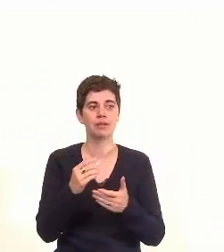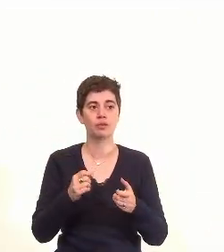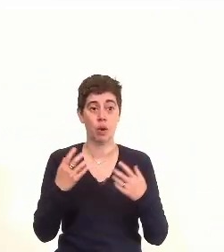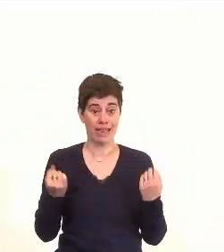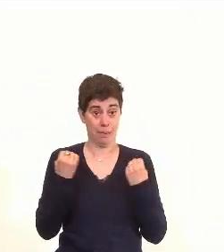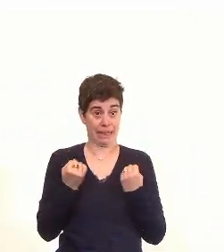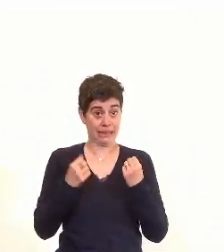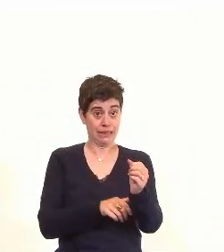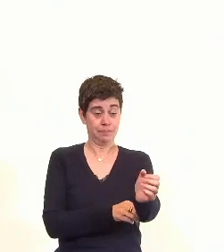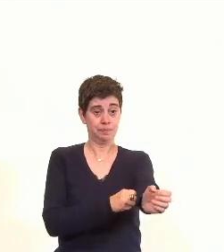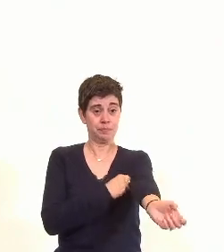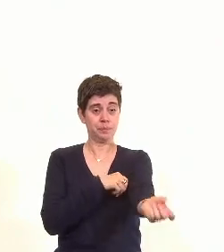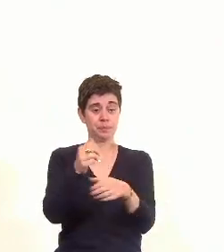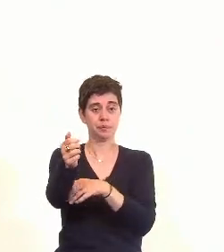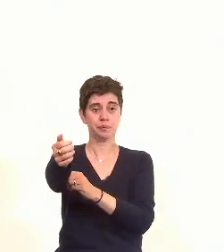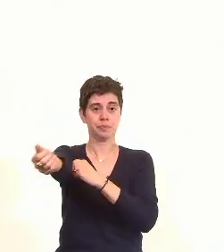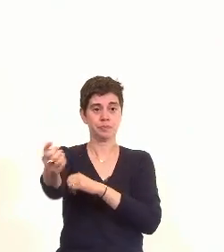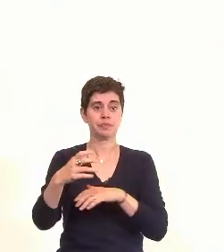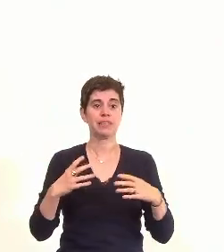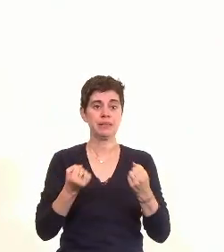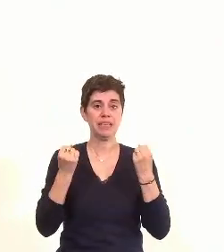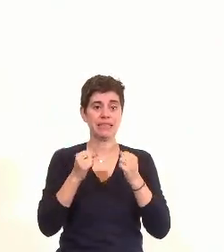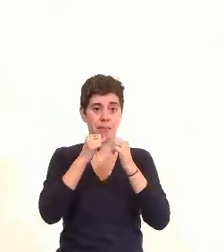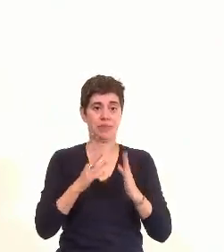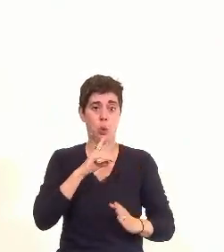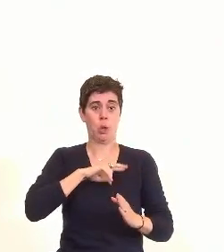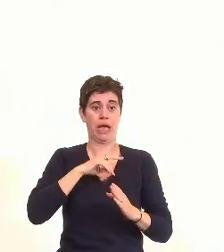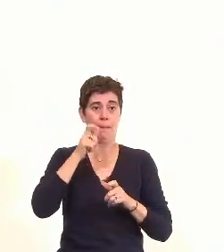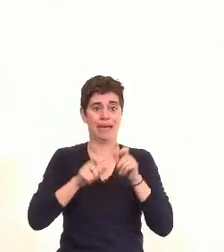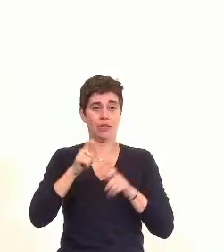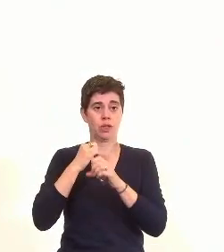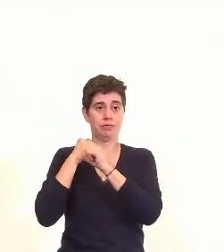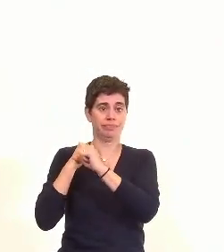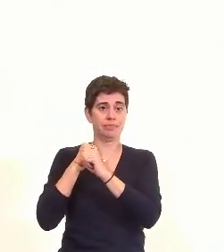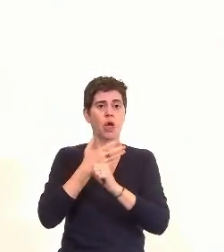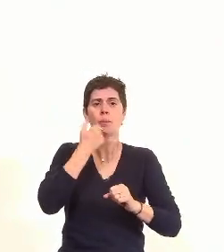animatrices d'EHPAD, je suis désolée, en effet, c'est mieux de dire maison de retraite,